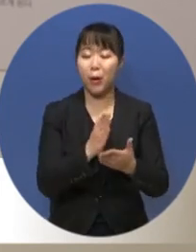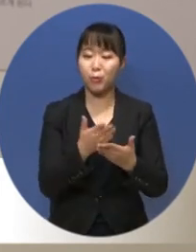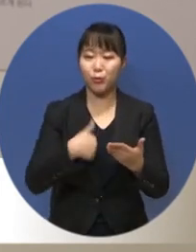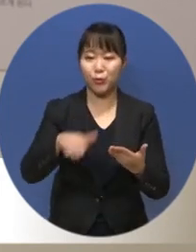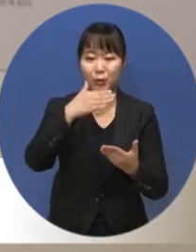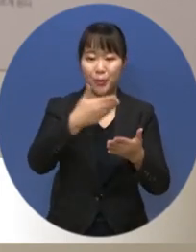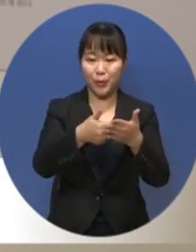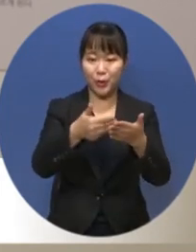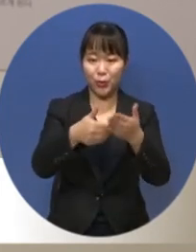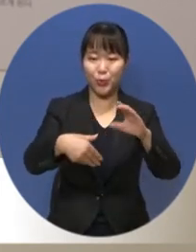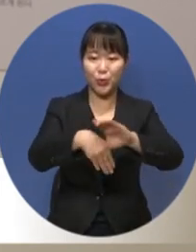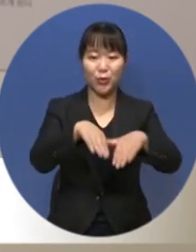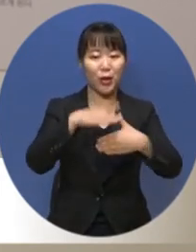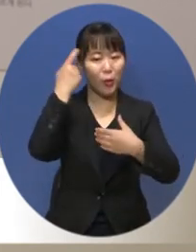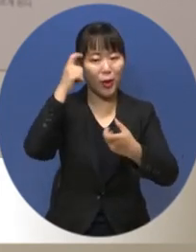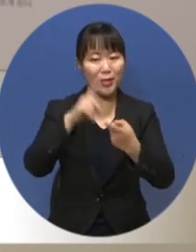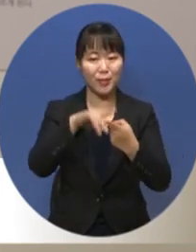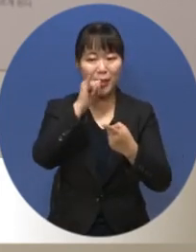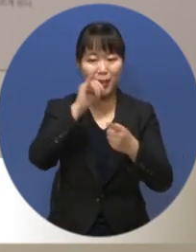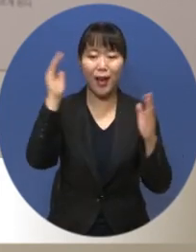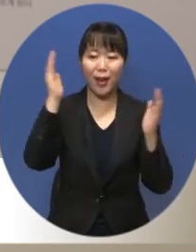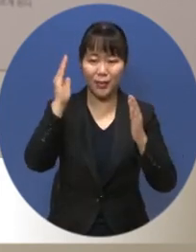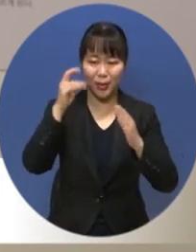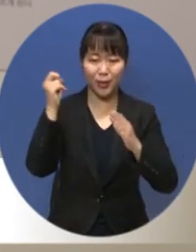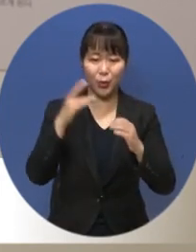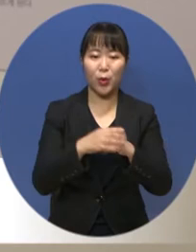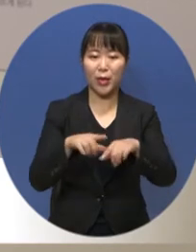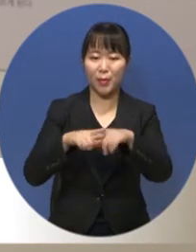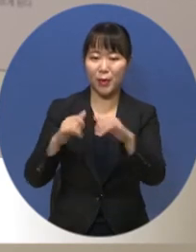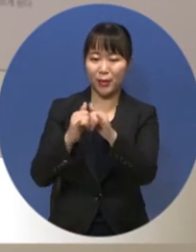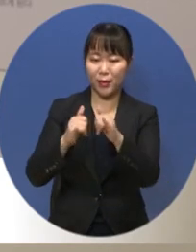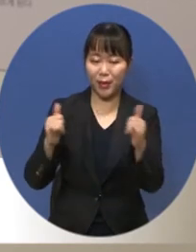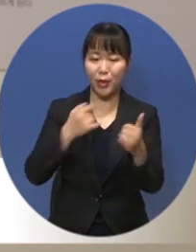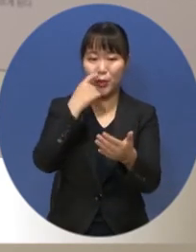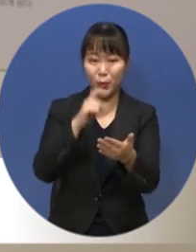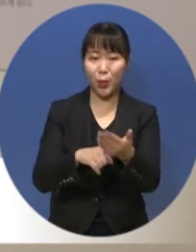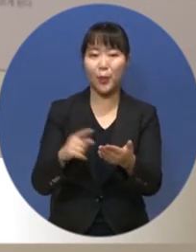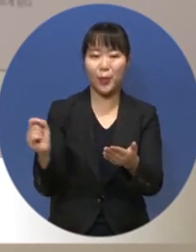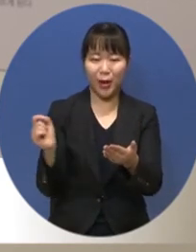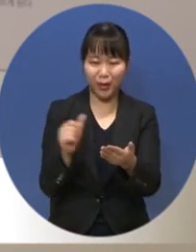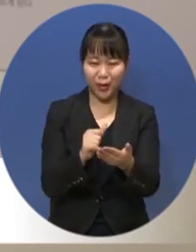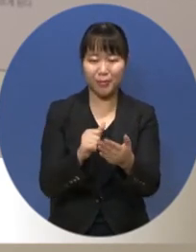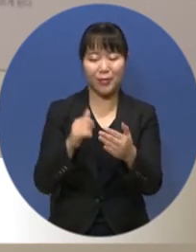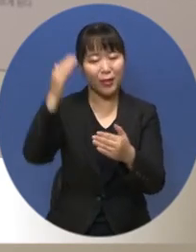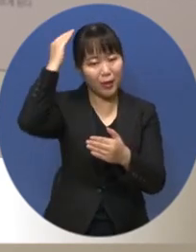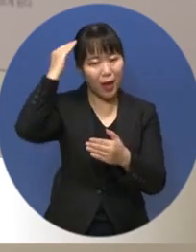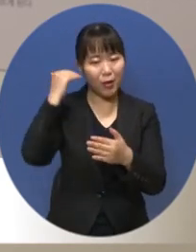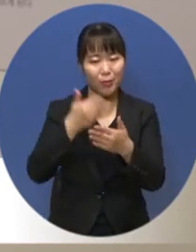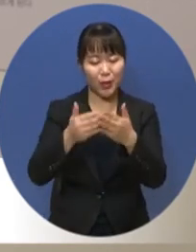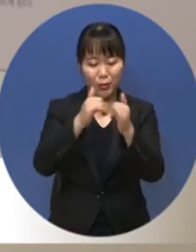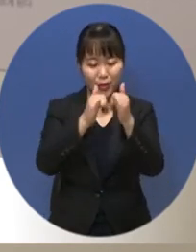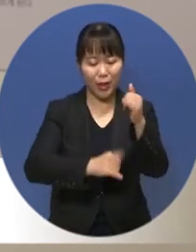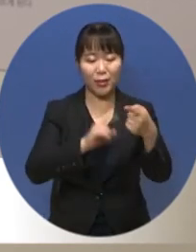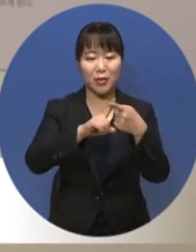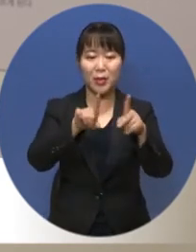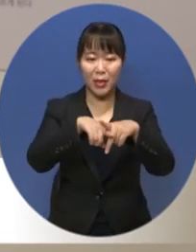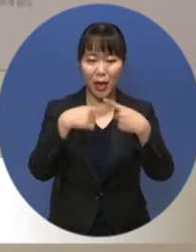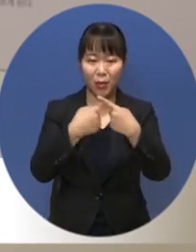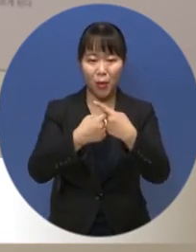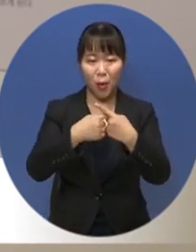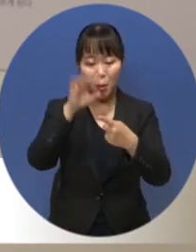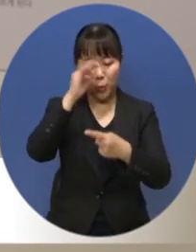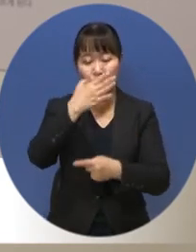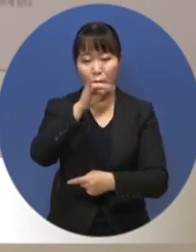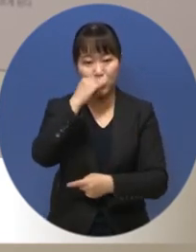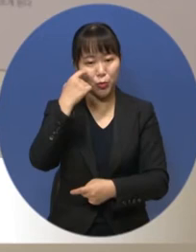미술 문화에 관심 있는 청소년들과 일반인들에게 쉽고 빠르게 한국 미술사를 이해하고 감상할 수